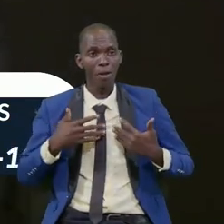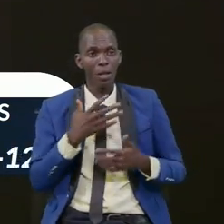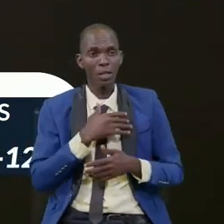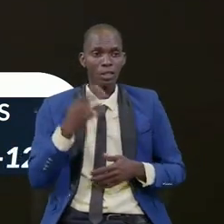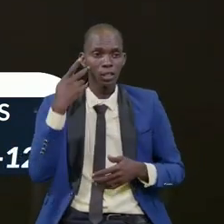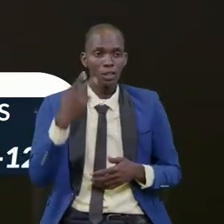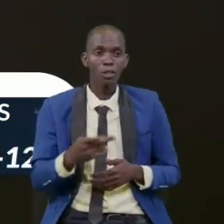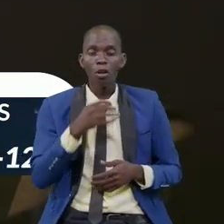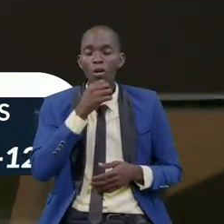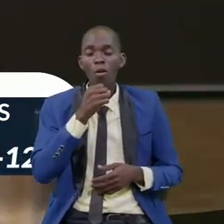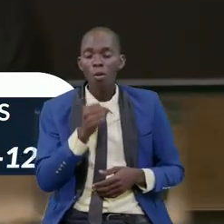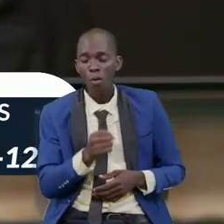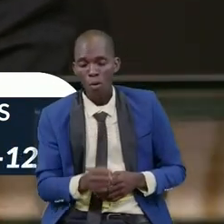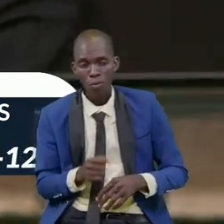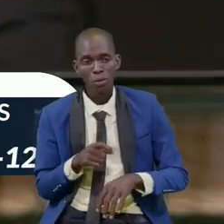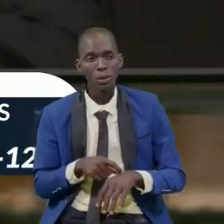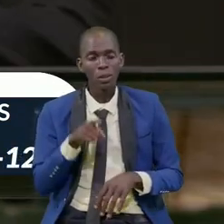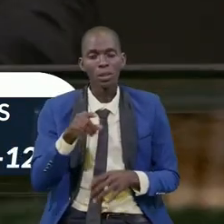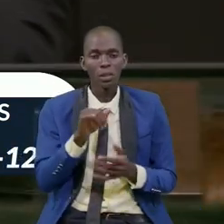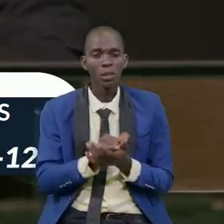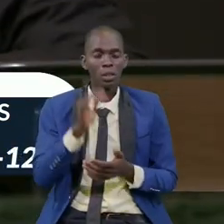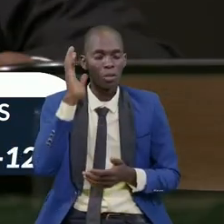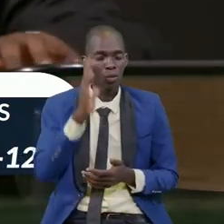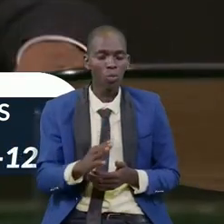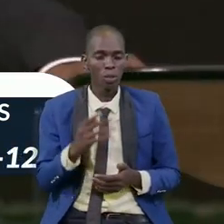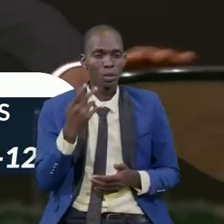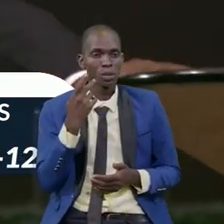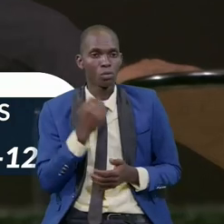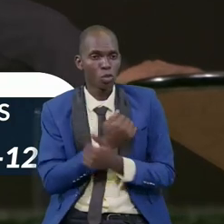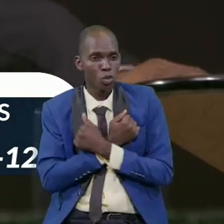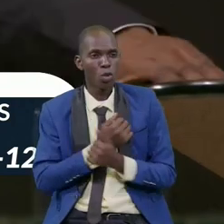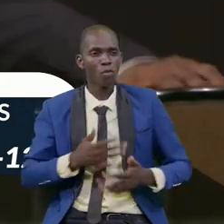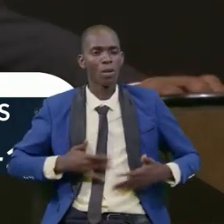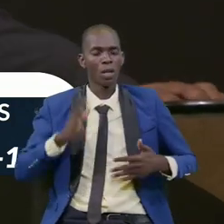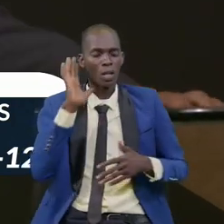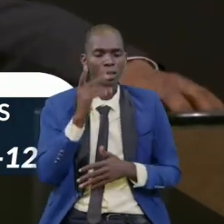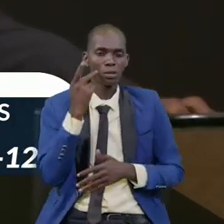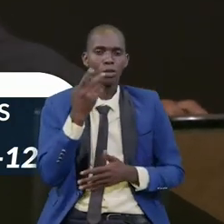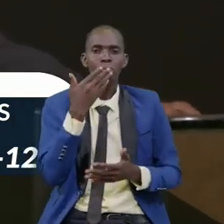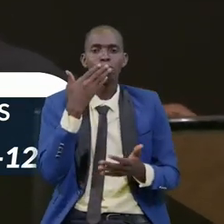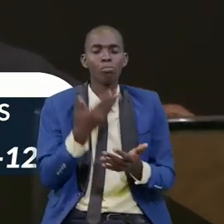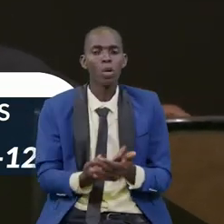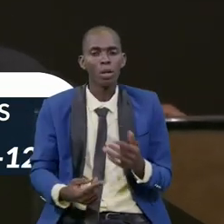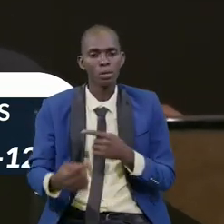en effet, veut aimer la vie et voir des jours heureux, qu'est-ce que cela veut dire?